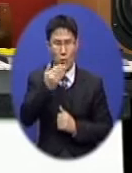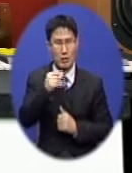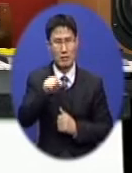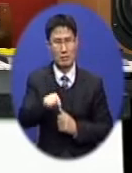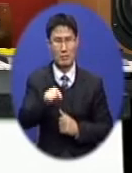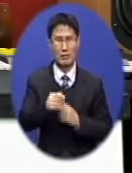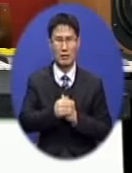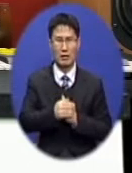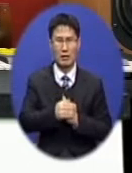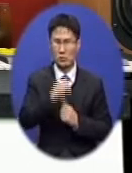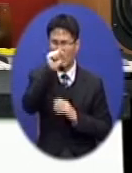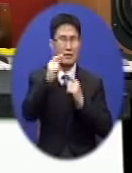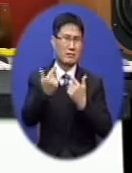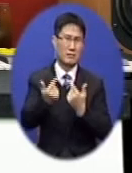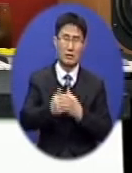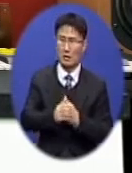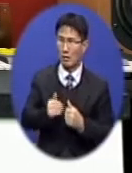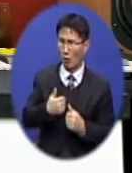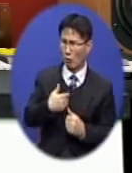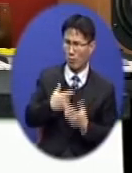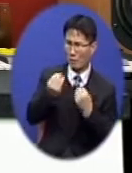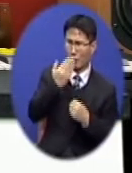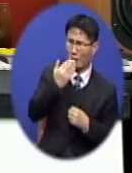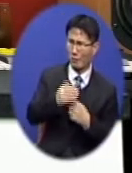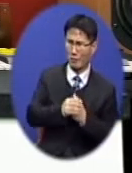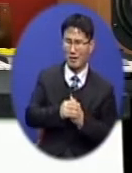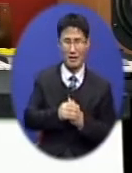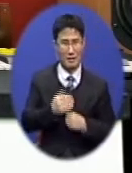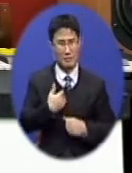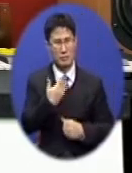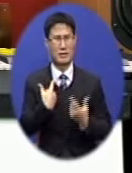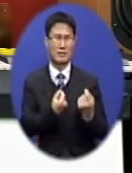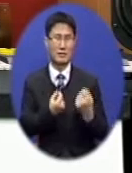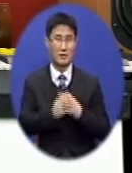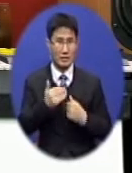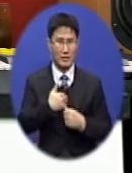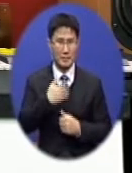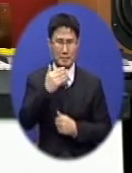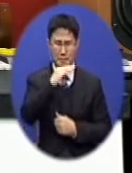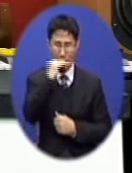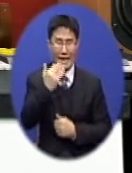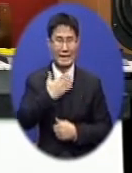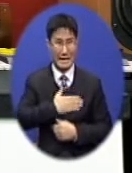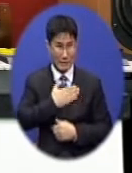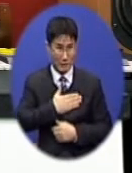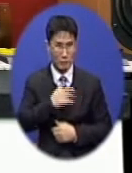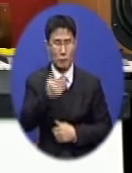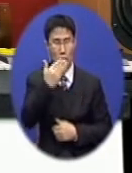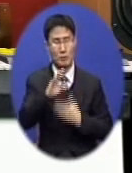이게 또 독약이라고 해요. 저 그때 그래요. 많이 먹었어요. 아유, 저도 그랬어요. 오. 이제 우리가 제대로 알고 과일 섭취라는